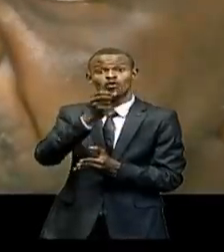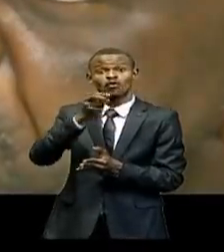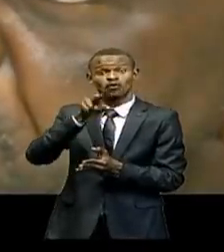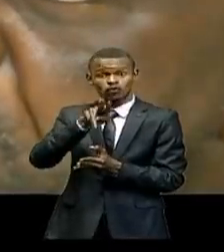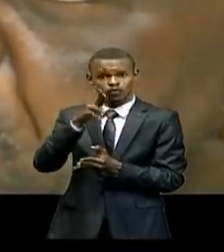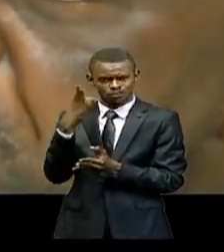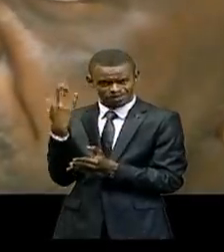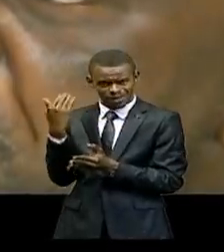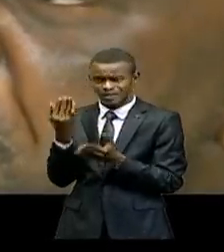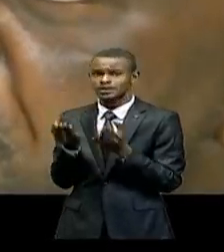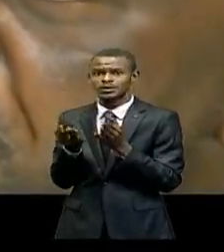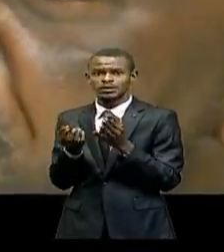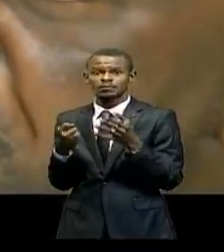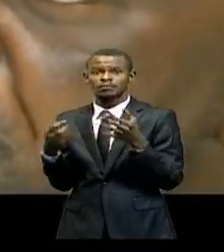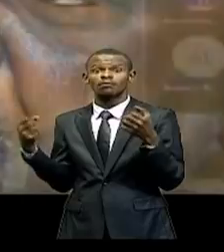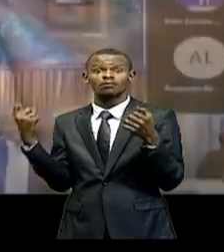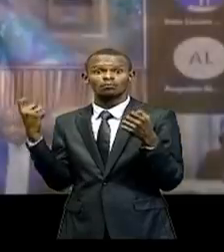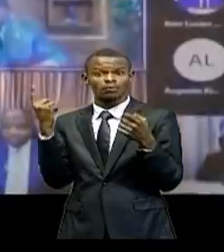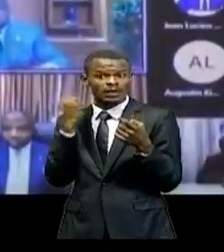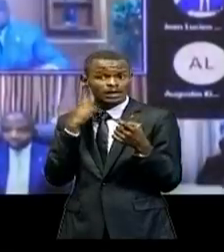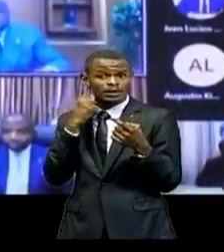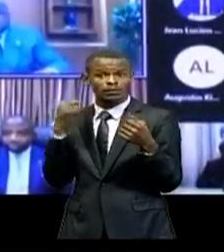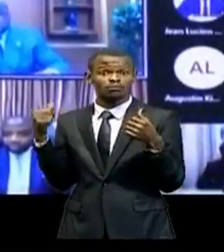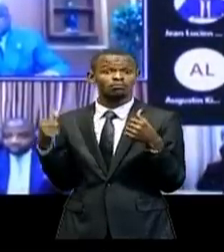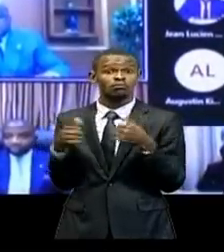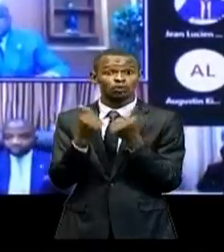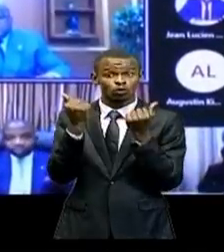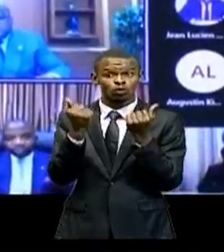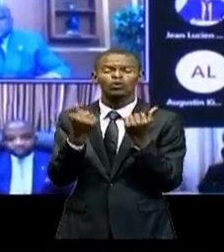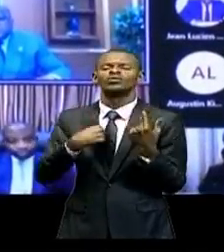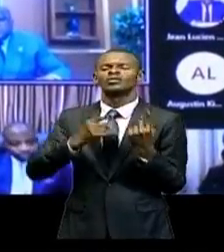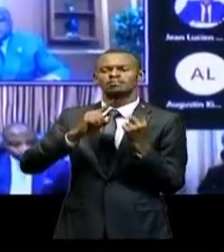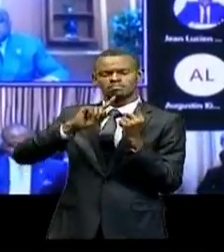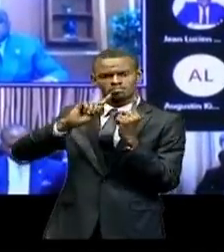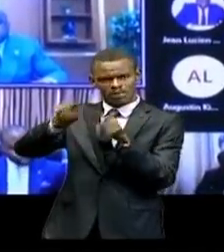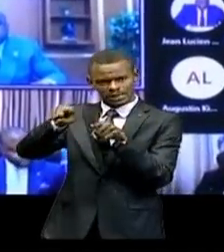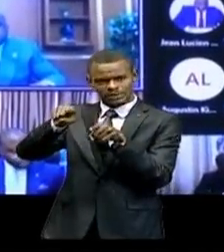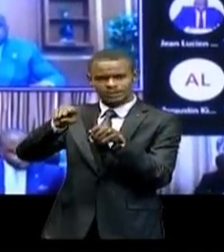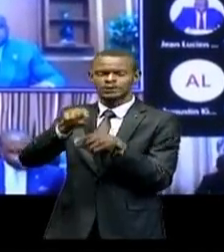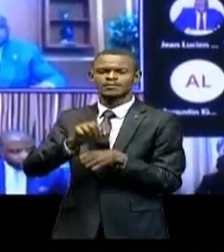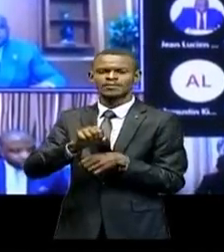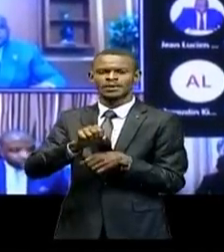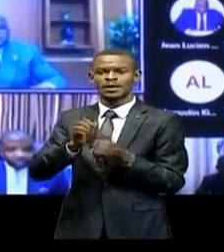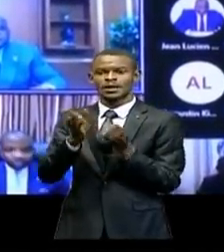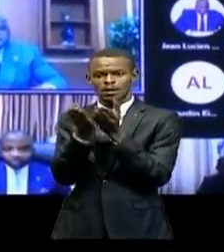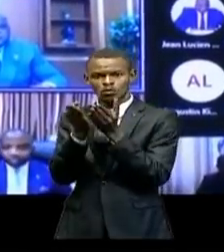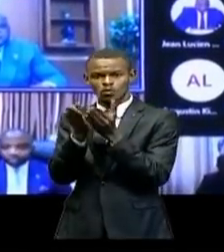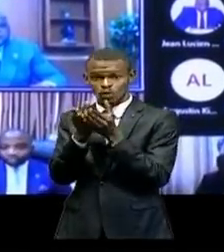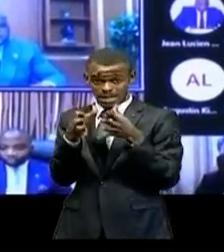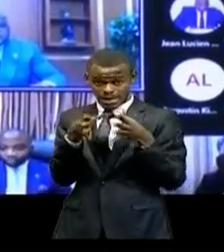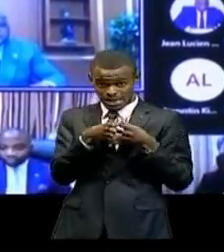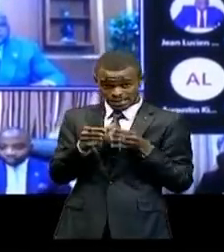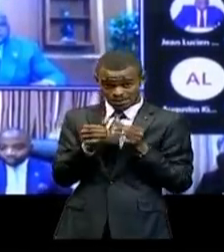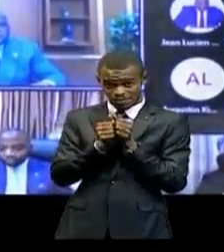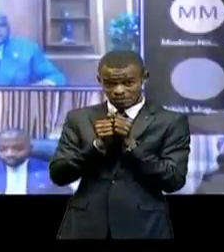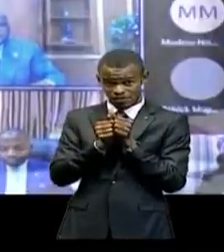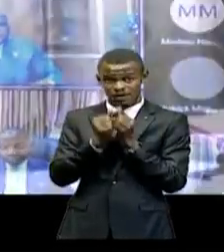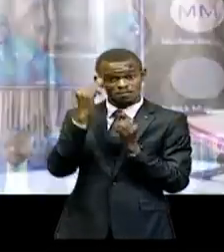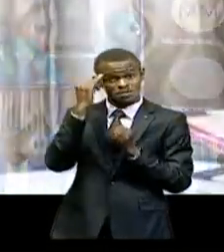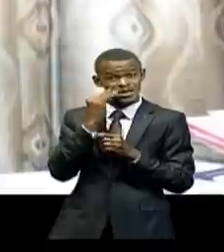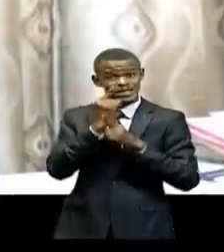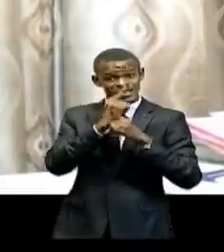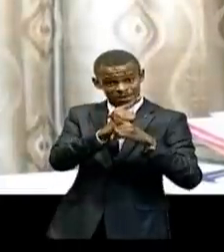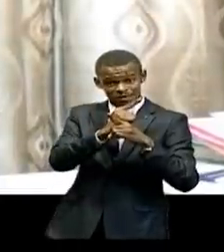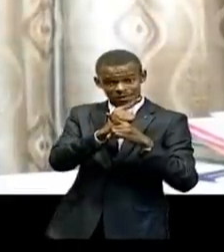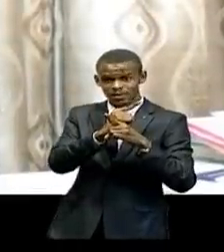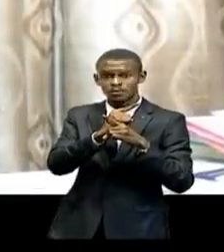3 novembre dernier. Il était à la tête d'une délégation qui comprenait notamment son collègue de la Défense, 6 députés